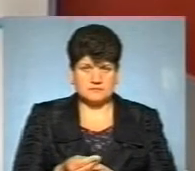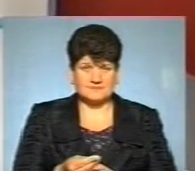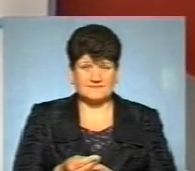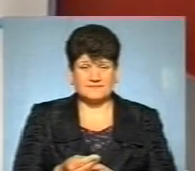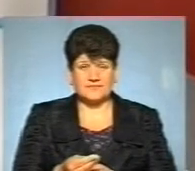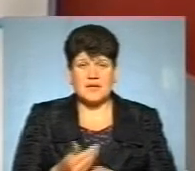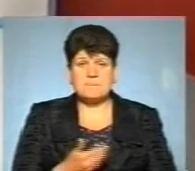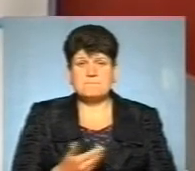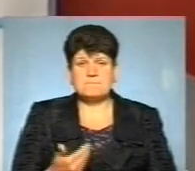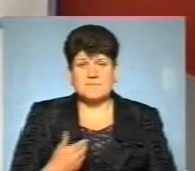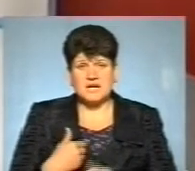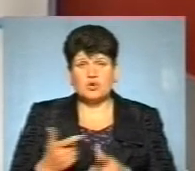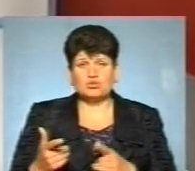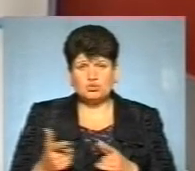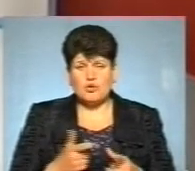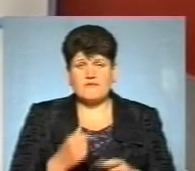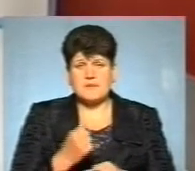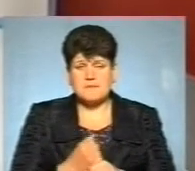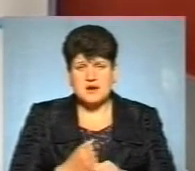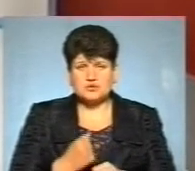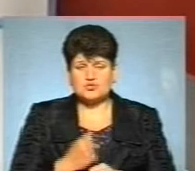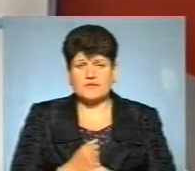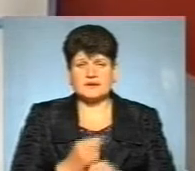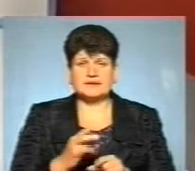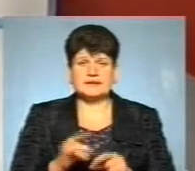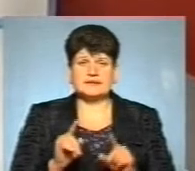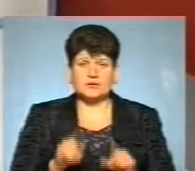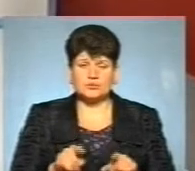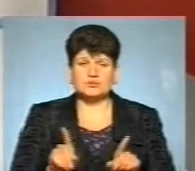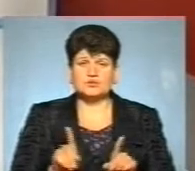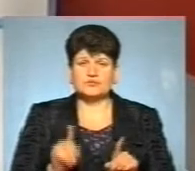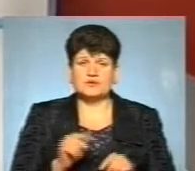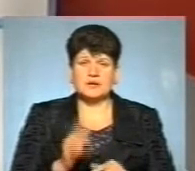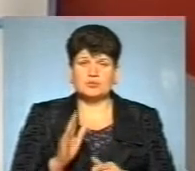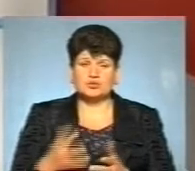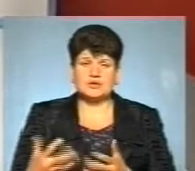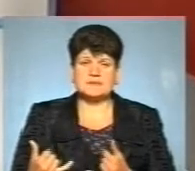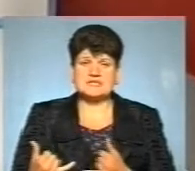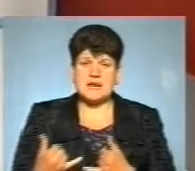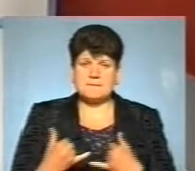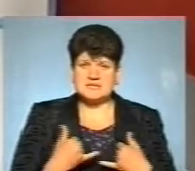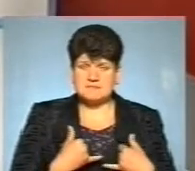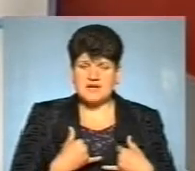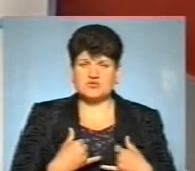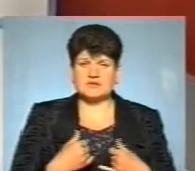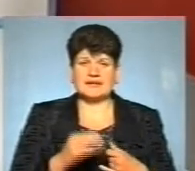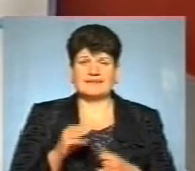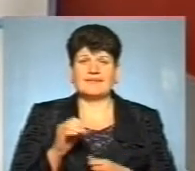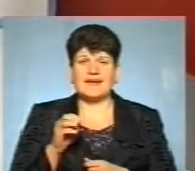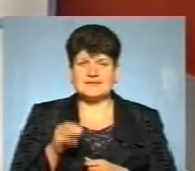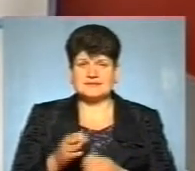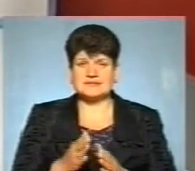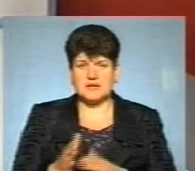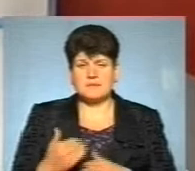Ми готові працювати на таких засадах, що вони будуть нас забезпечувати тест-системами.